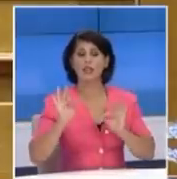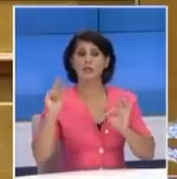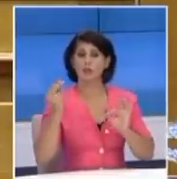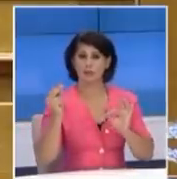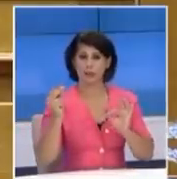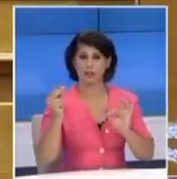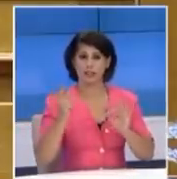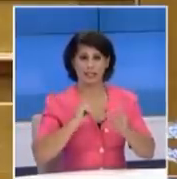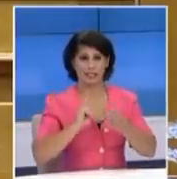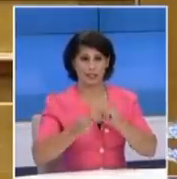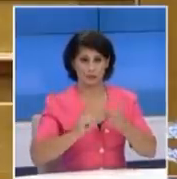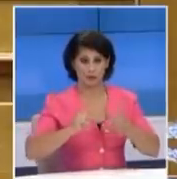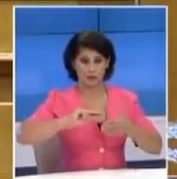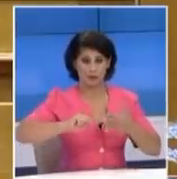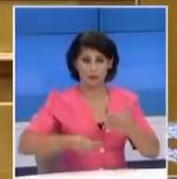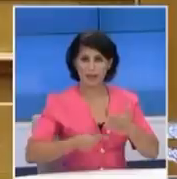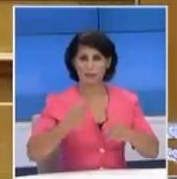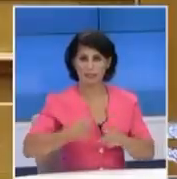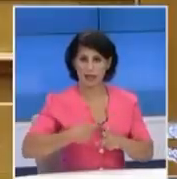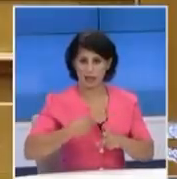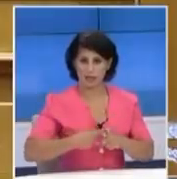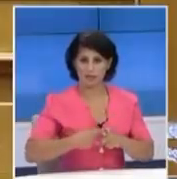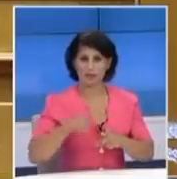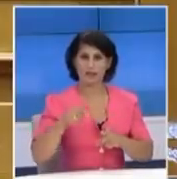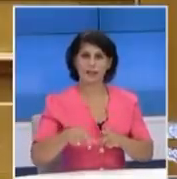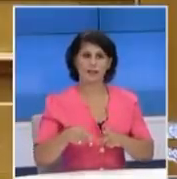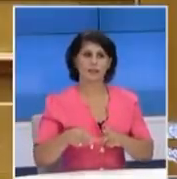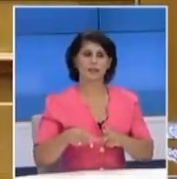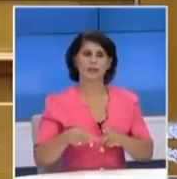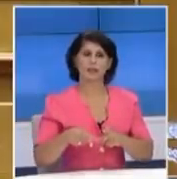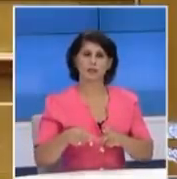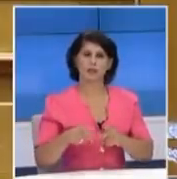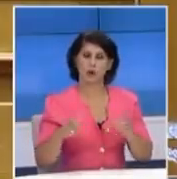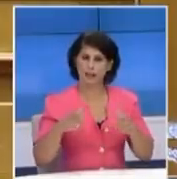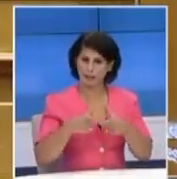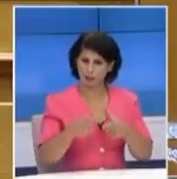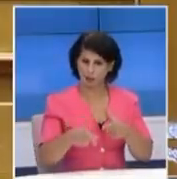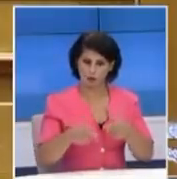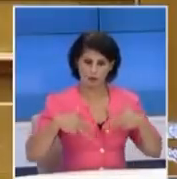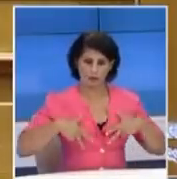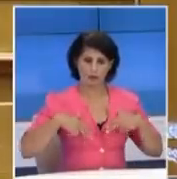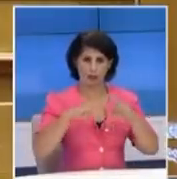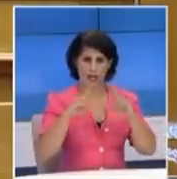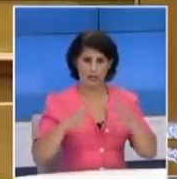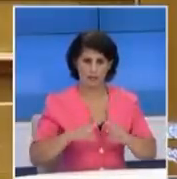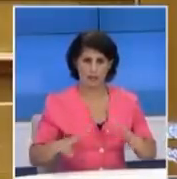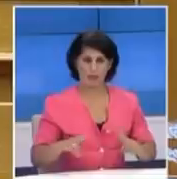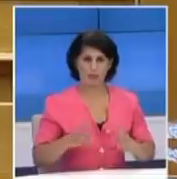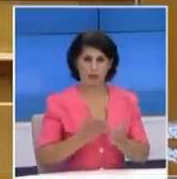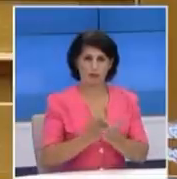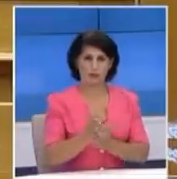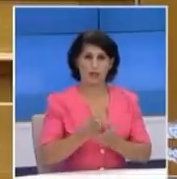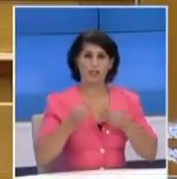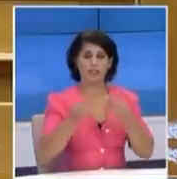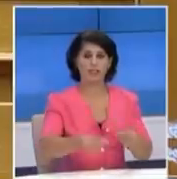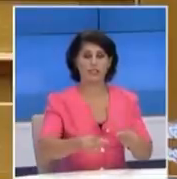βουλευτές, η συμφωνία που υπέγραψε η Ελλάς περί περίκλης του κράτου και διεθνούς δικαίου δίνει τη δυνατότητα